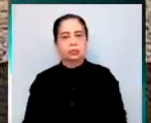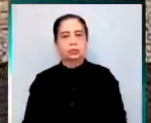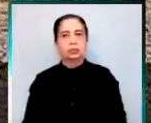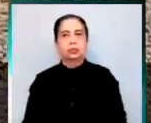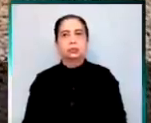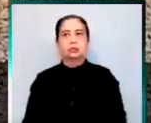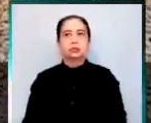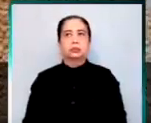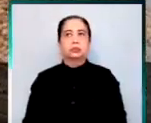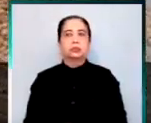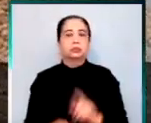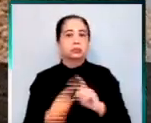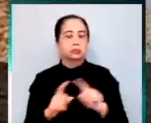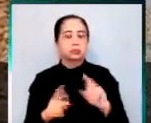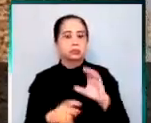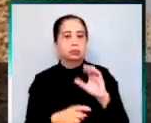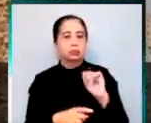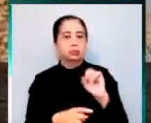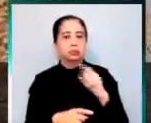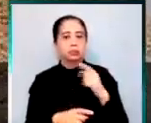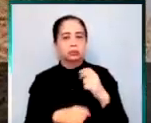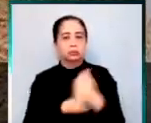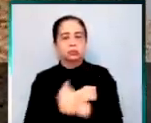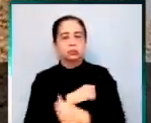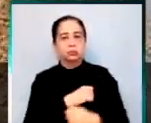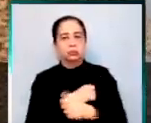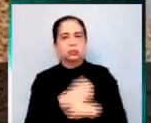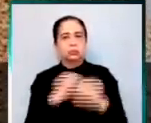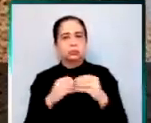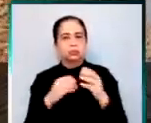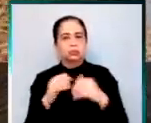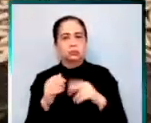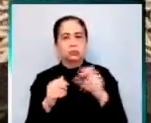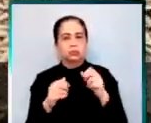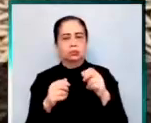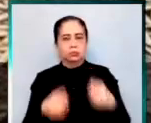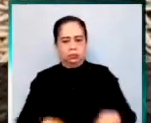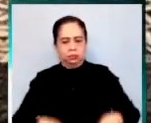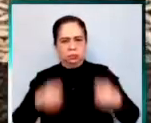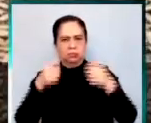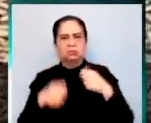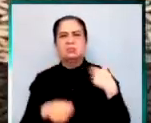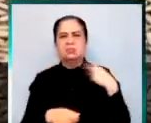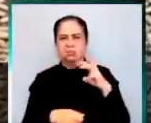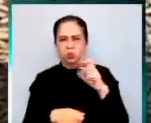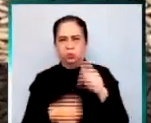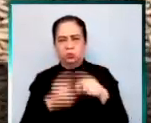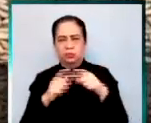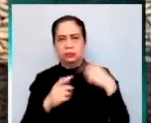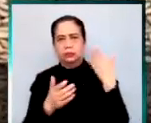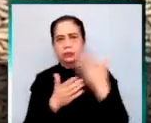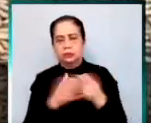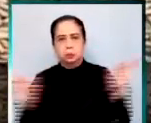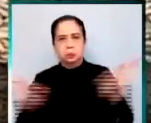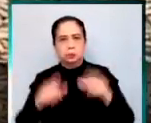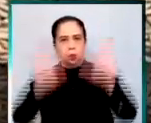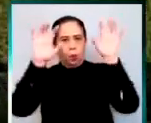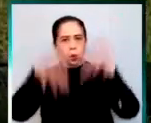Pero sa Kasiguran, Aurora, mahigit 300 sako ng palay ang nabasa nang maabutan ng biglang buhos ng